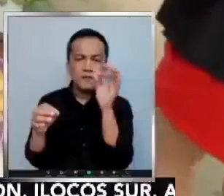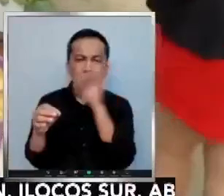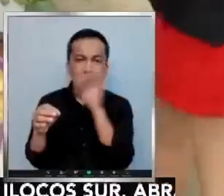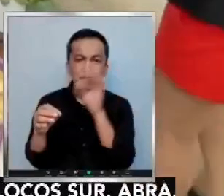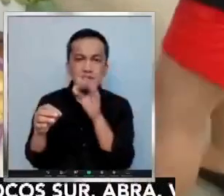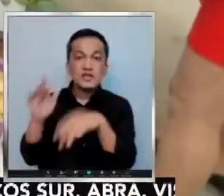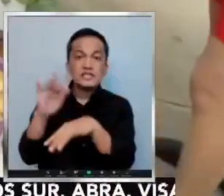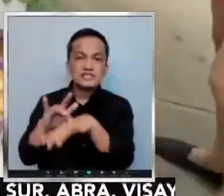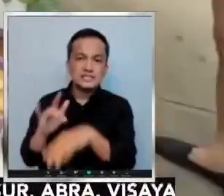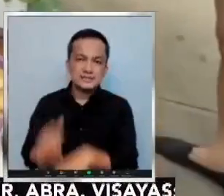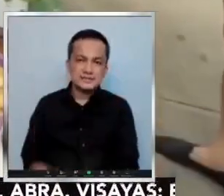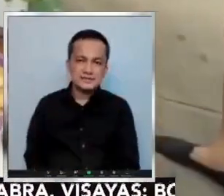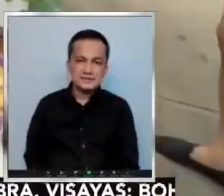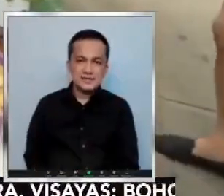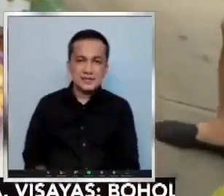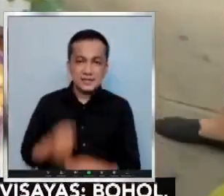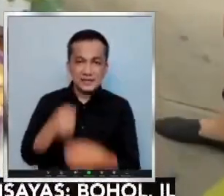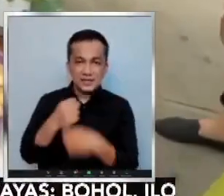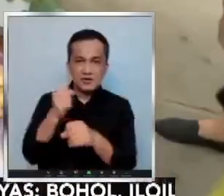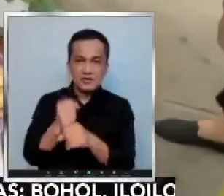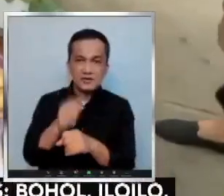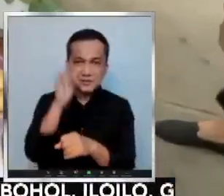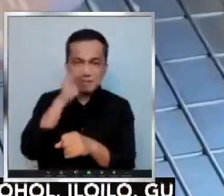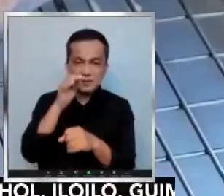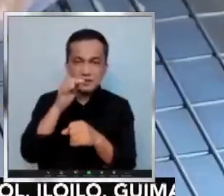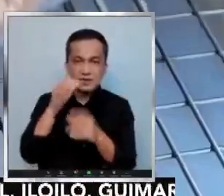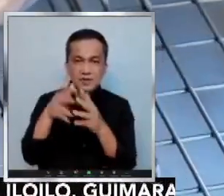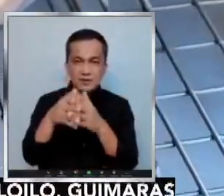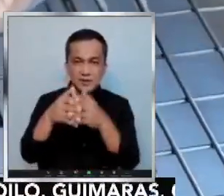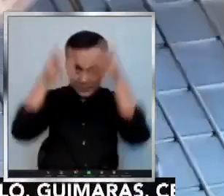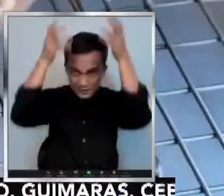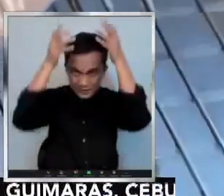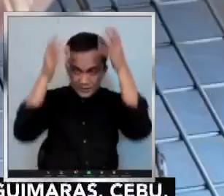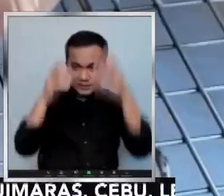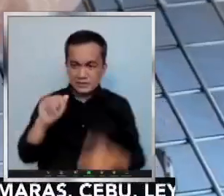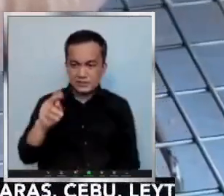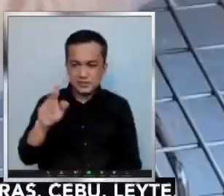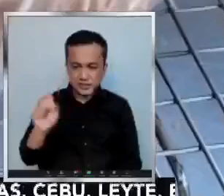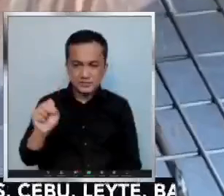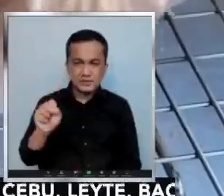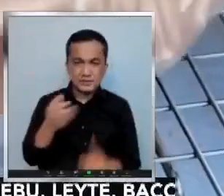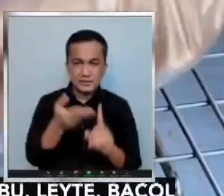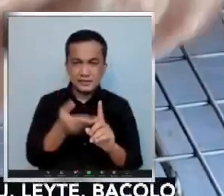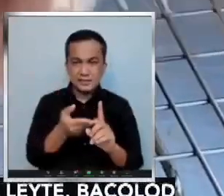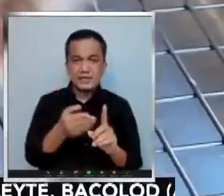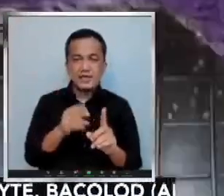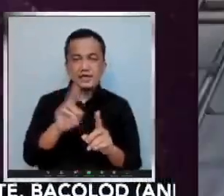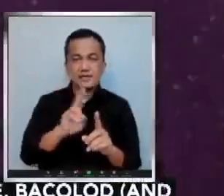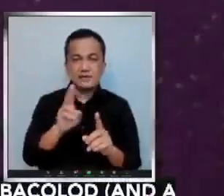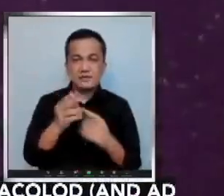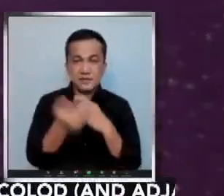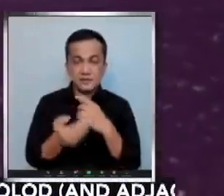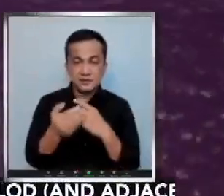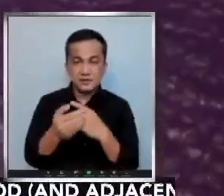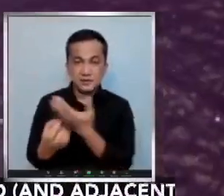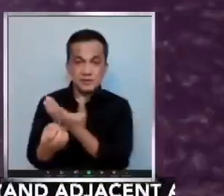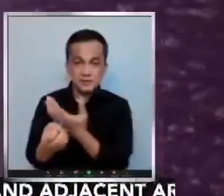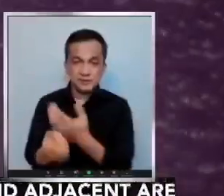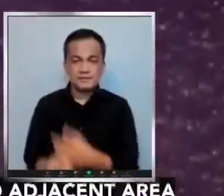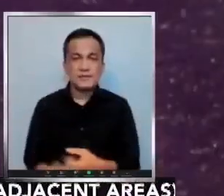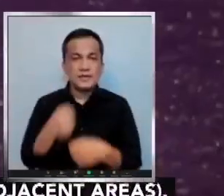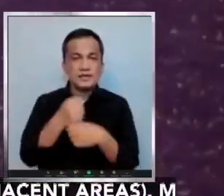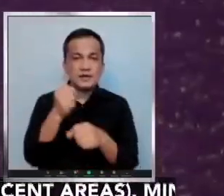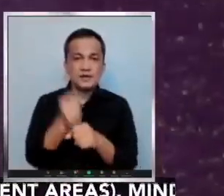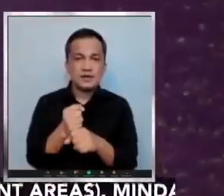ng Filipino-American chef na si Jay Scalma Mandia. Ang ginamit niyang tinapay para sa kanyang dishes, gawa sa ube